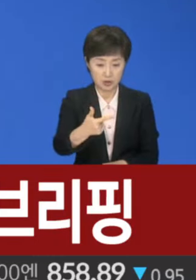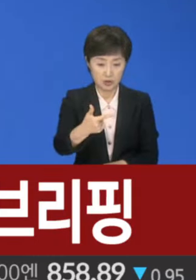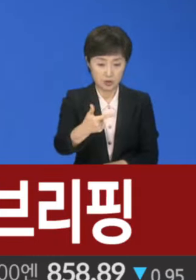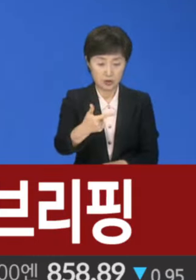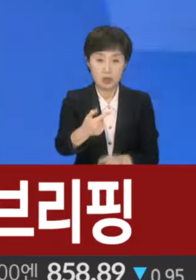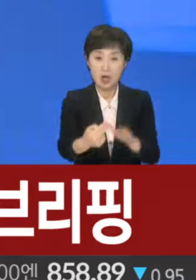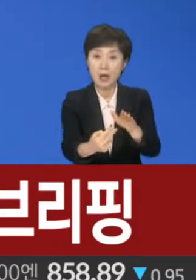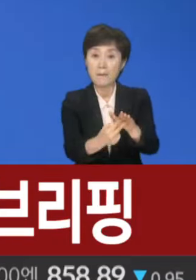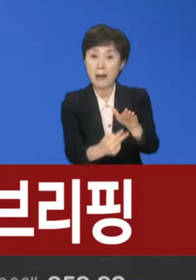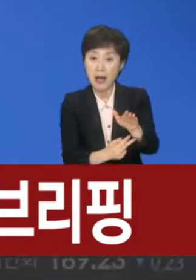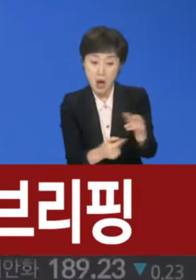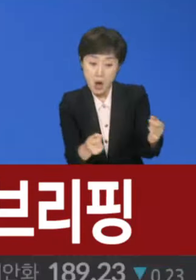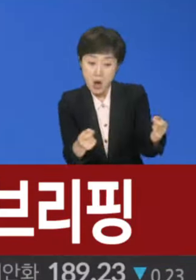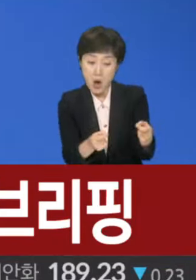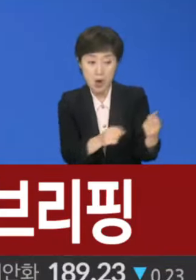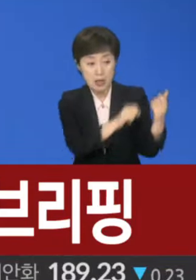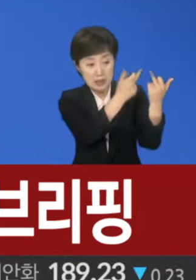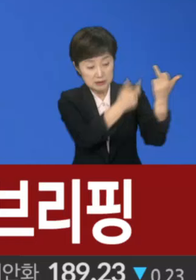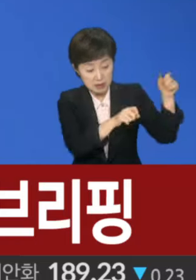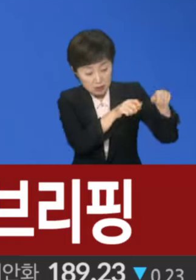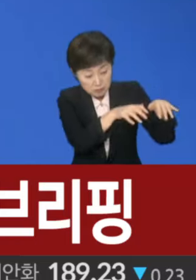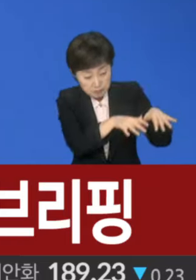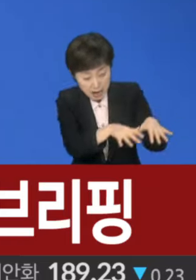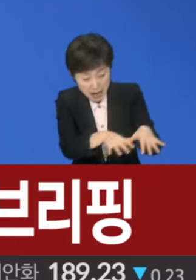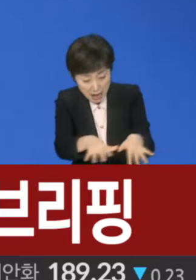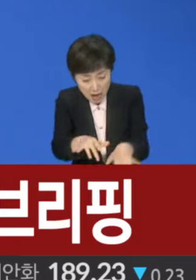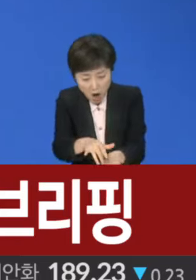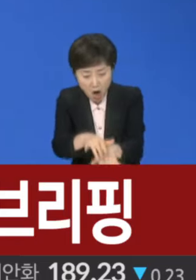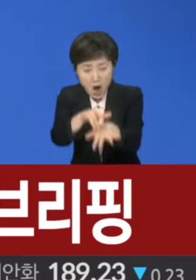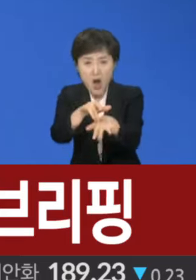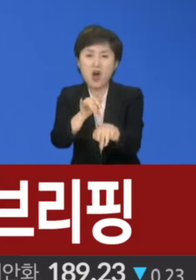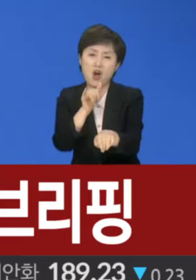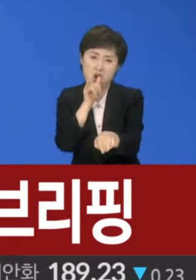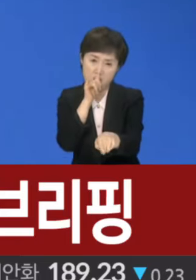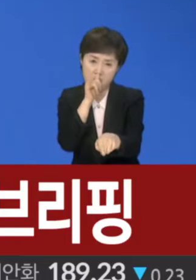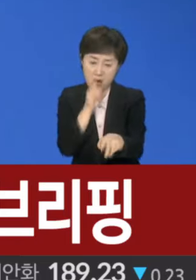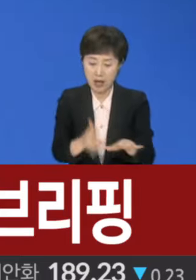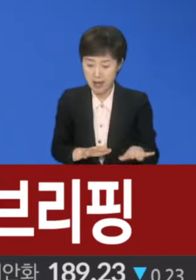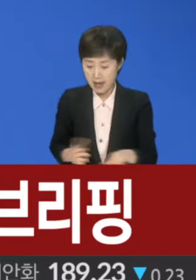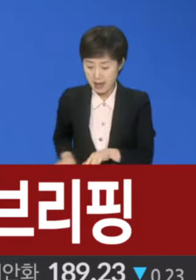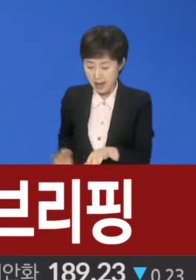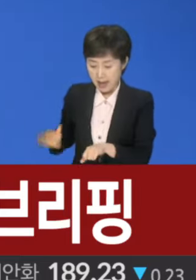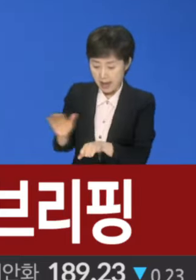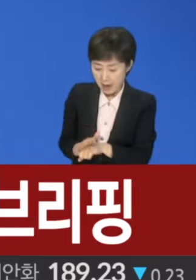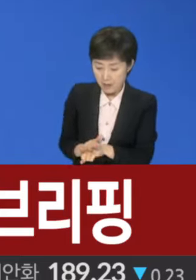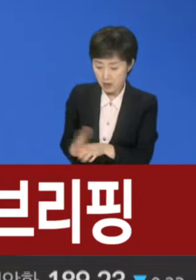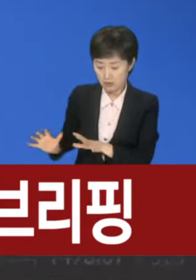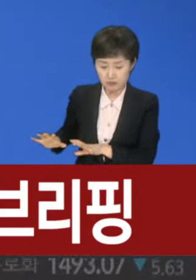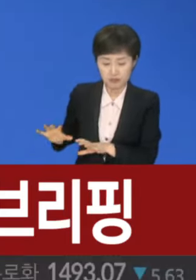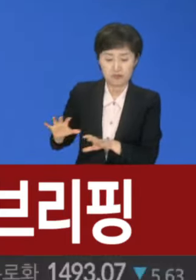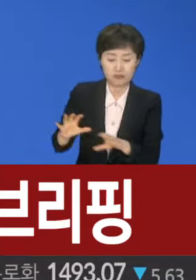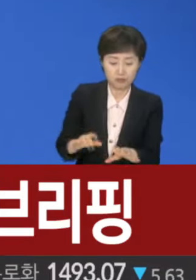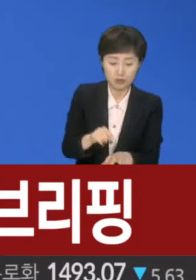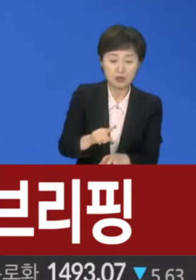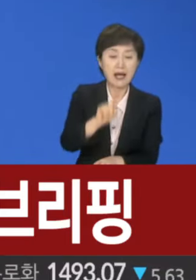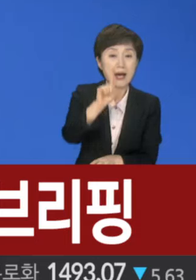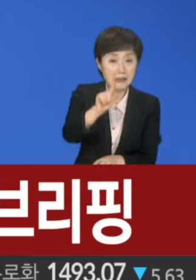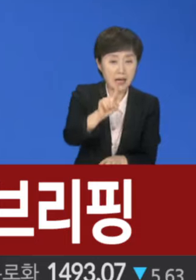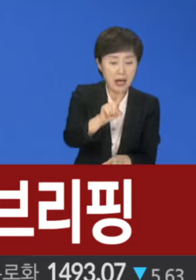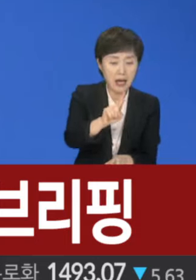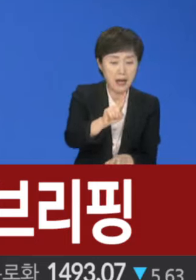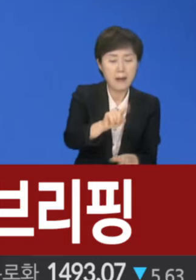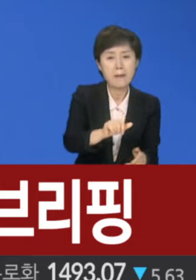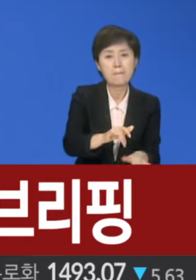일대 산사태로 발생된 실종자들을 수색하던 해병대원이 급류에 휩쓸려 같은 날 23시경